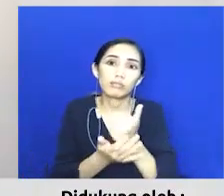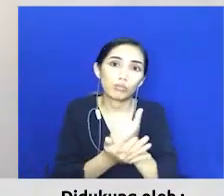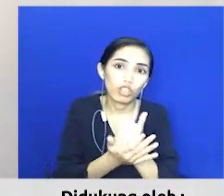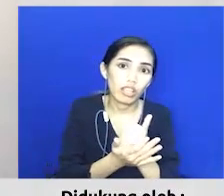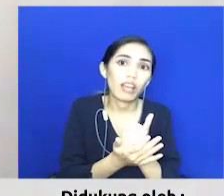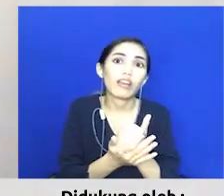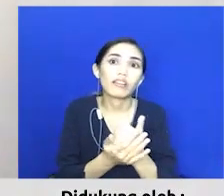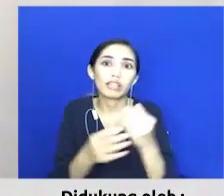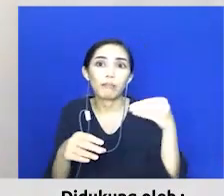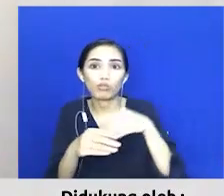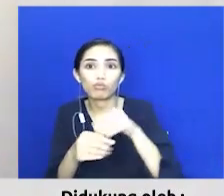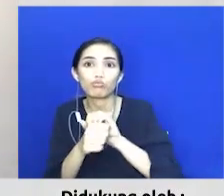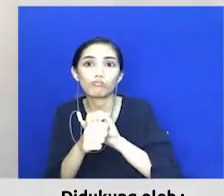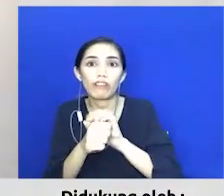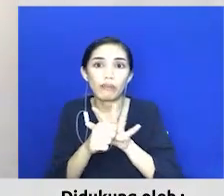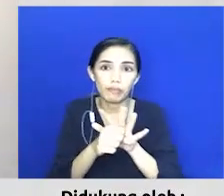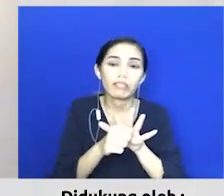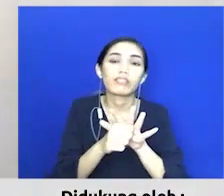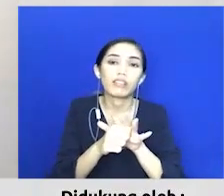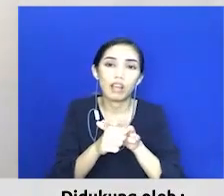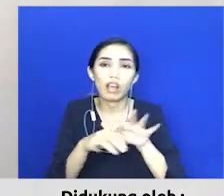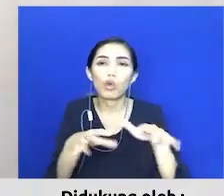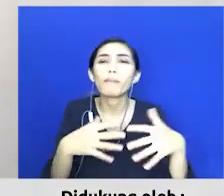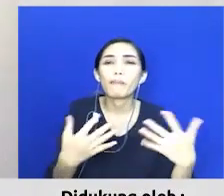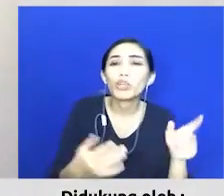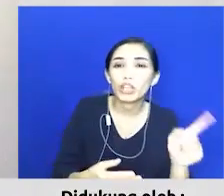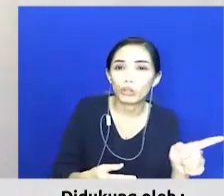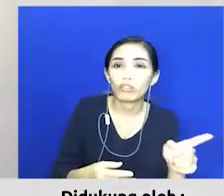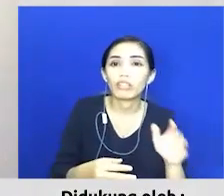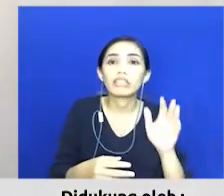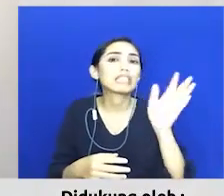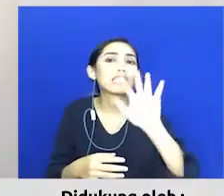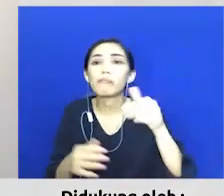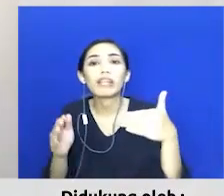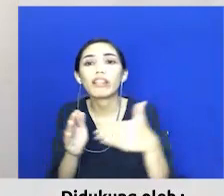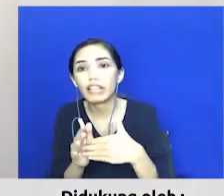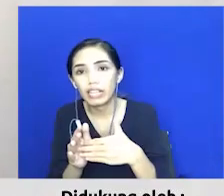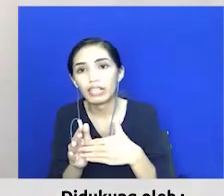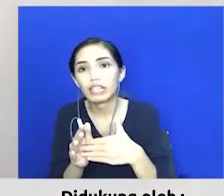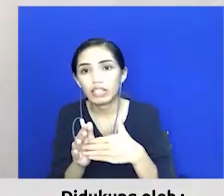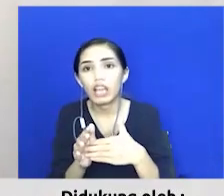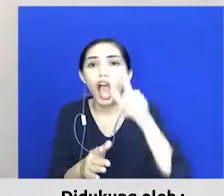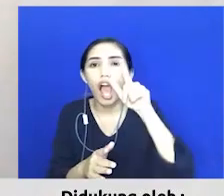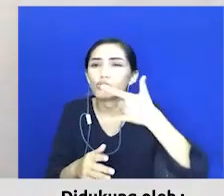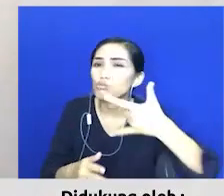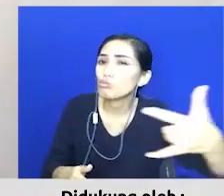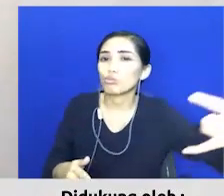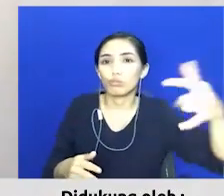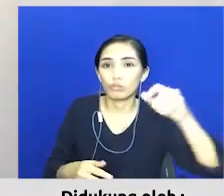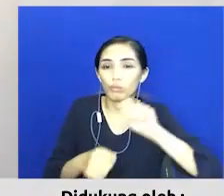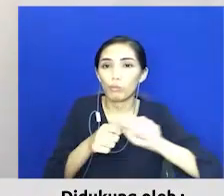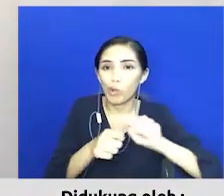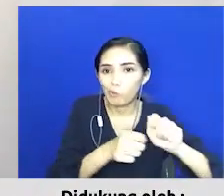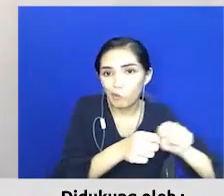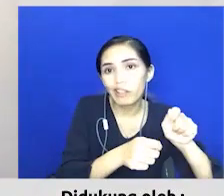pandemi kayak sekarang, kita tuh seharusnya tidak berhenti. Itu yang aku lihat. Gitu. Maksudnya tidak ya itu ya. Maksudnya aku